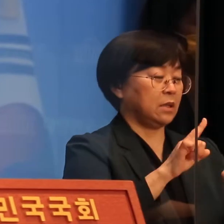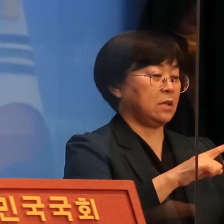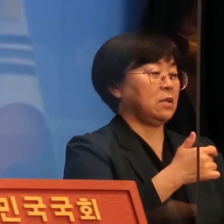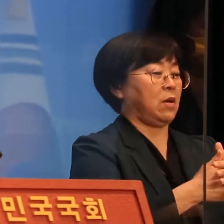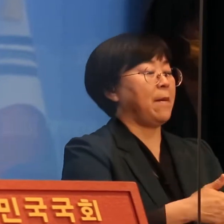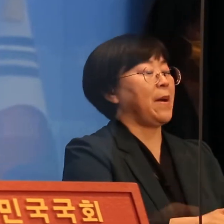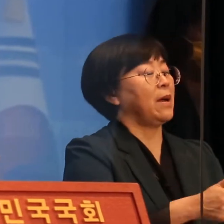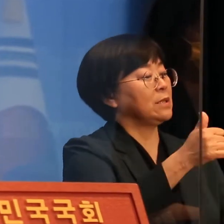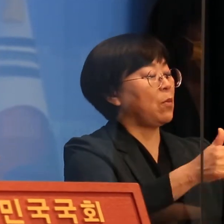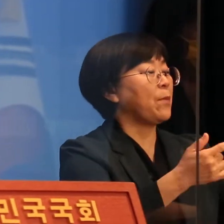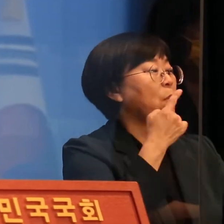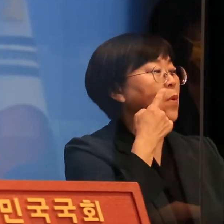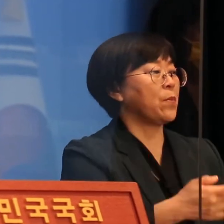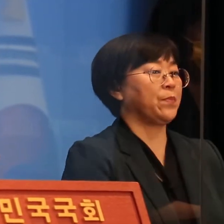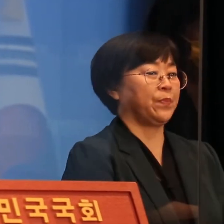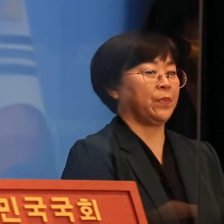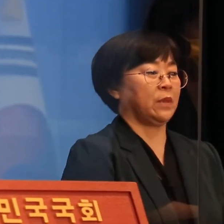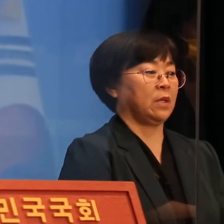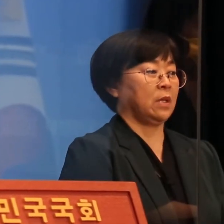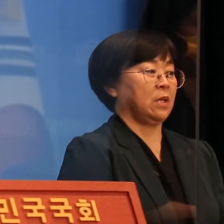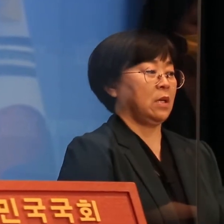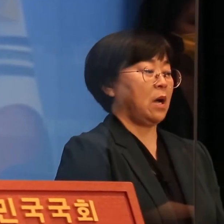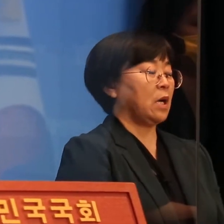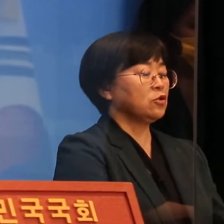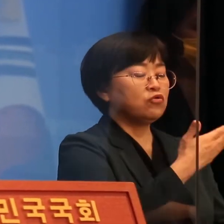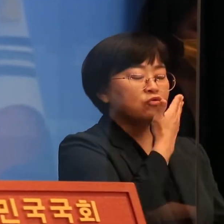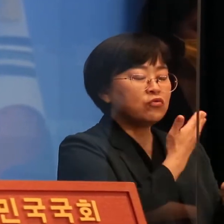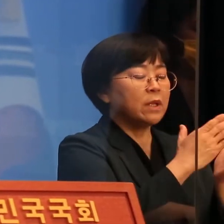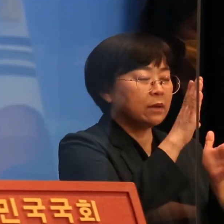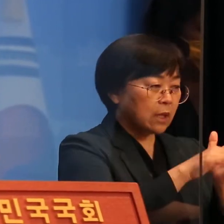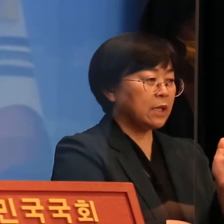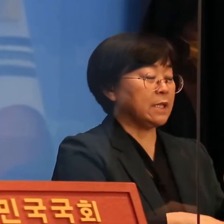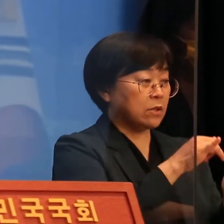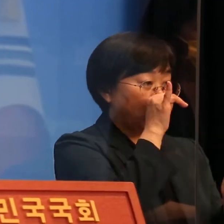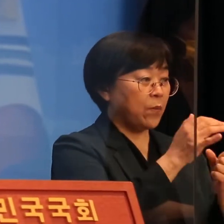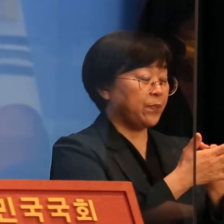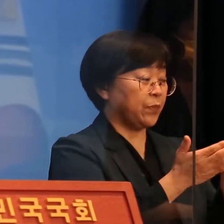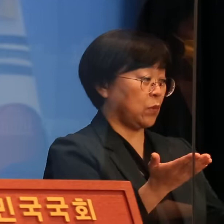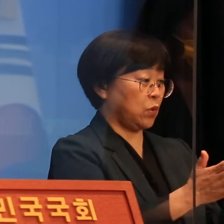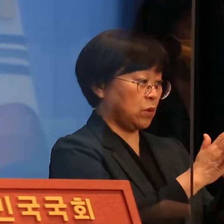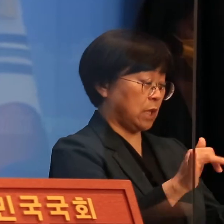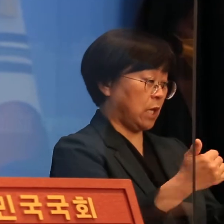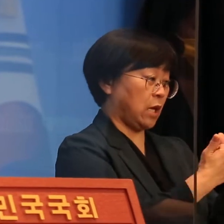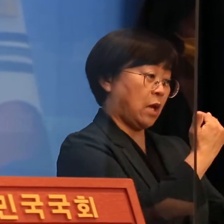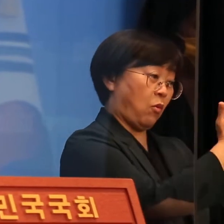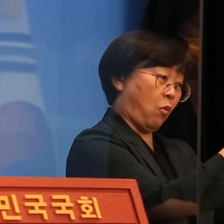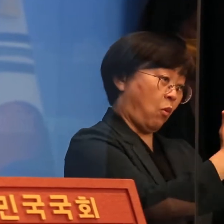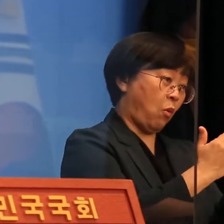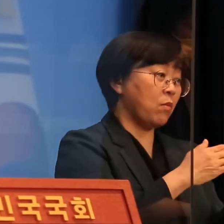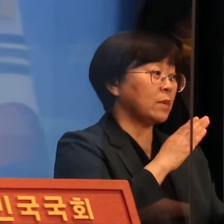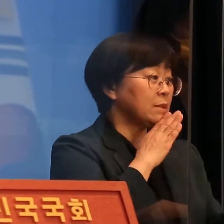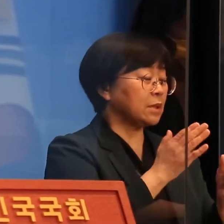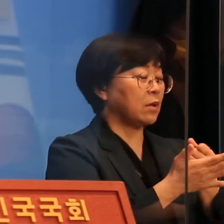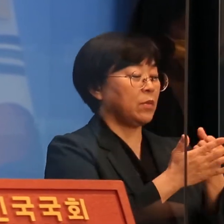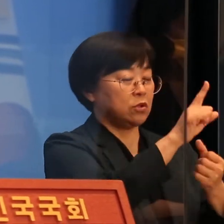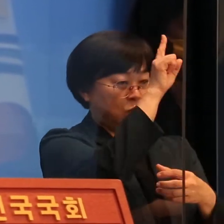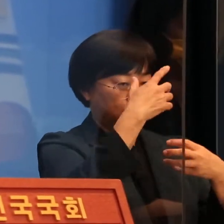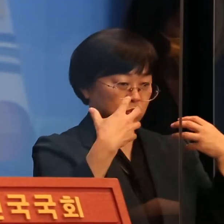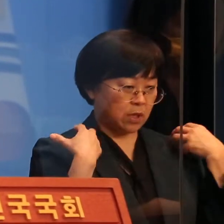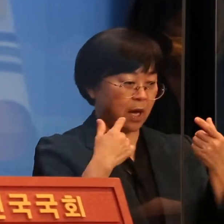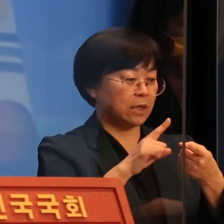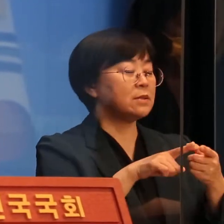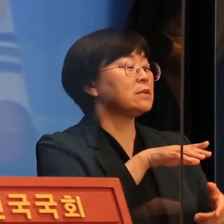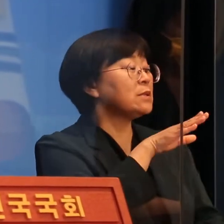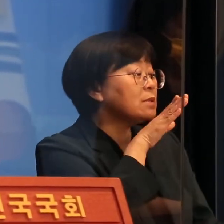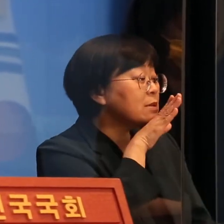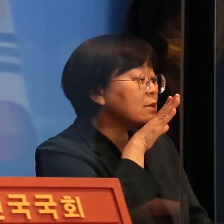시험지가 될 것입니다. 아직 골드타임은 나왔습니다. 노동자 대량해고가 예고된 만큼 정부가 피부에